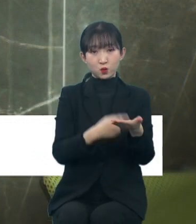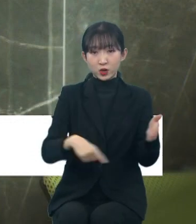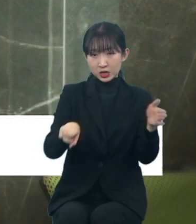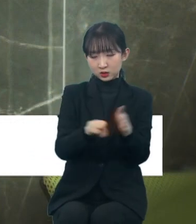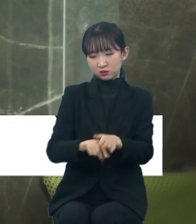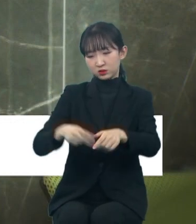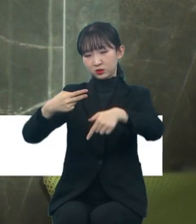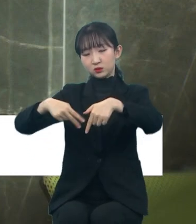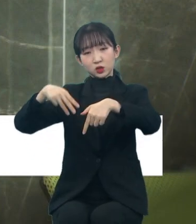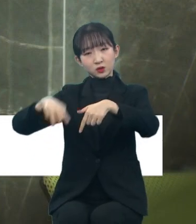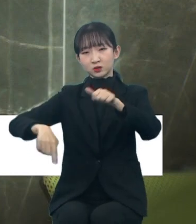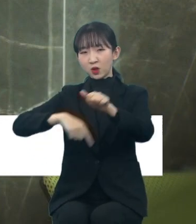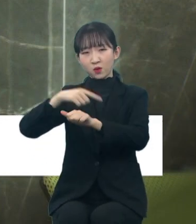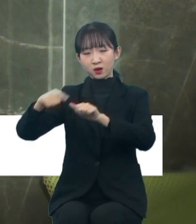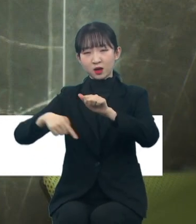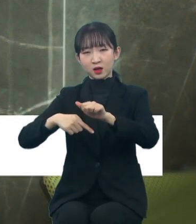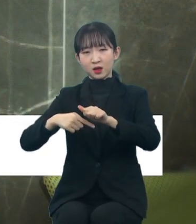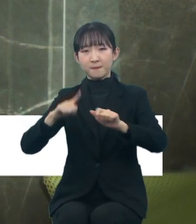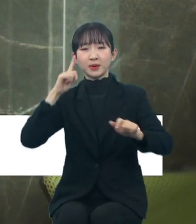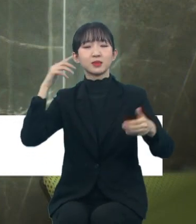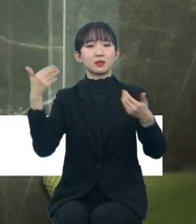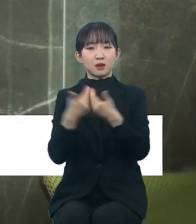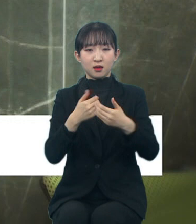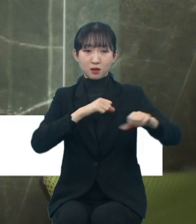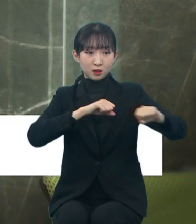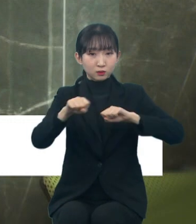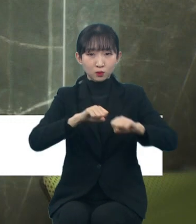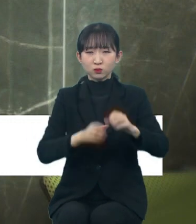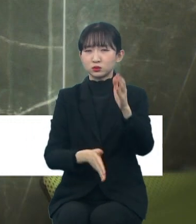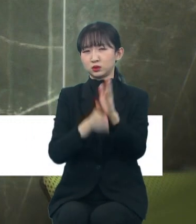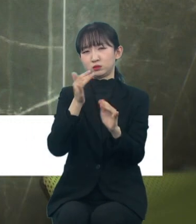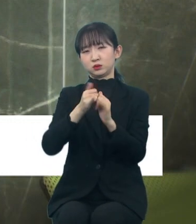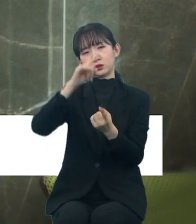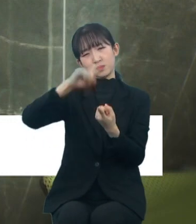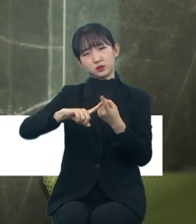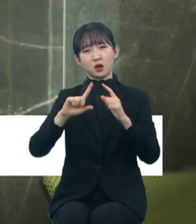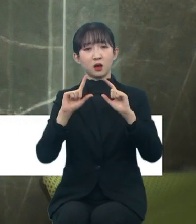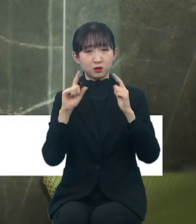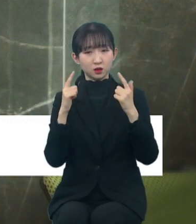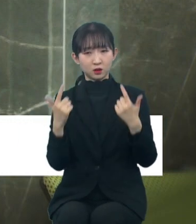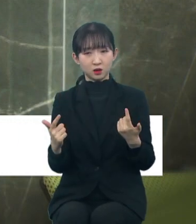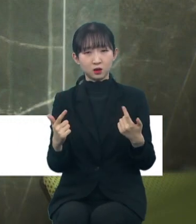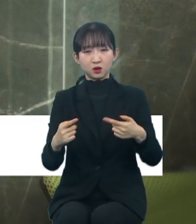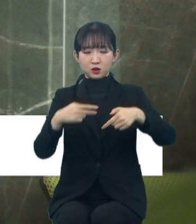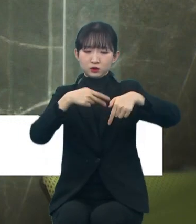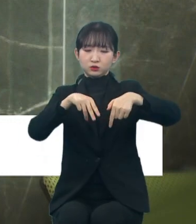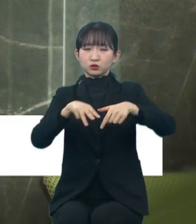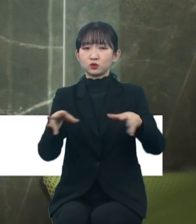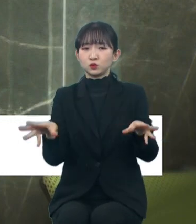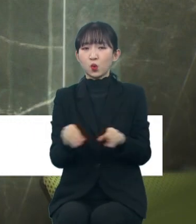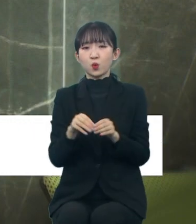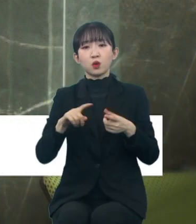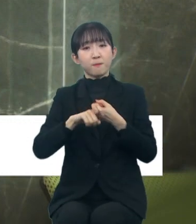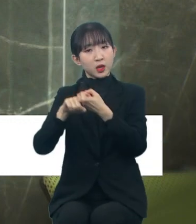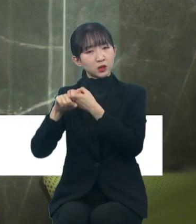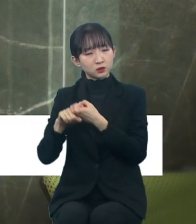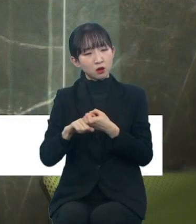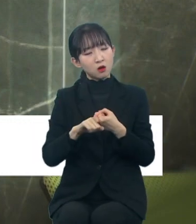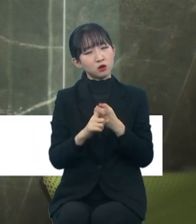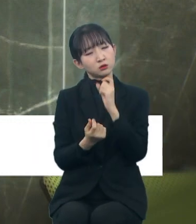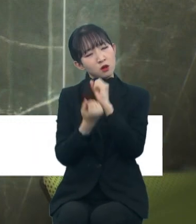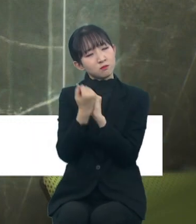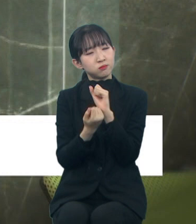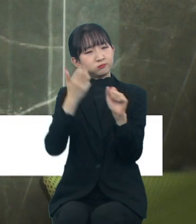한 것인데요. 이것은 인천 시민에 대한 도리가 아니죠. 그러니까 인천 총련 차원에서 그 해명을 요청하는 면담을